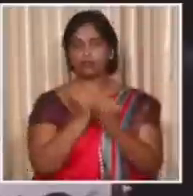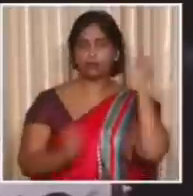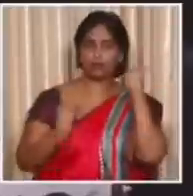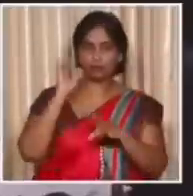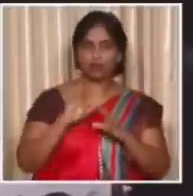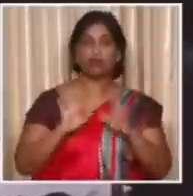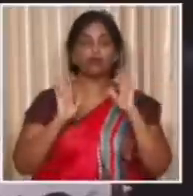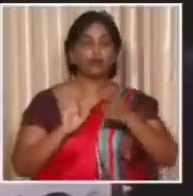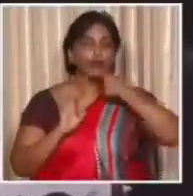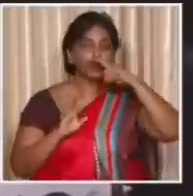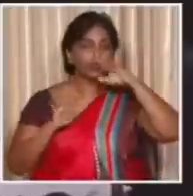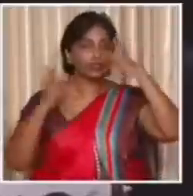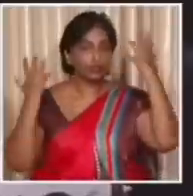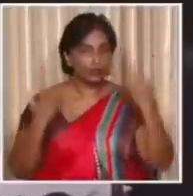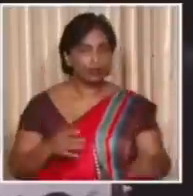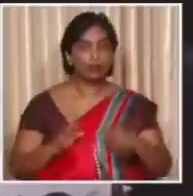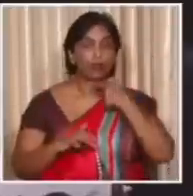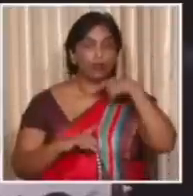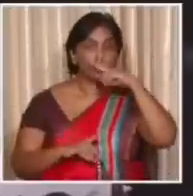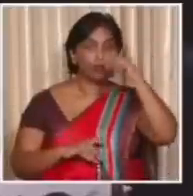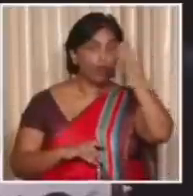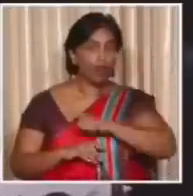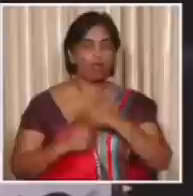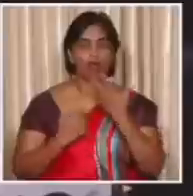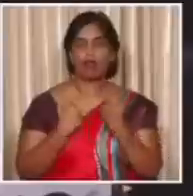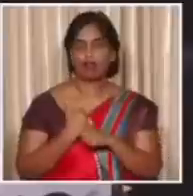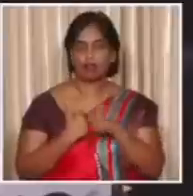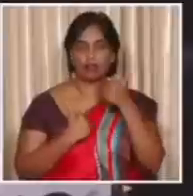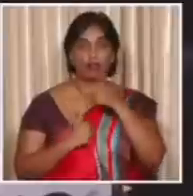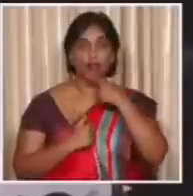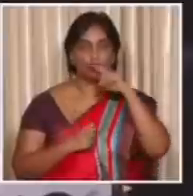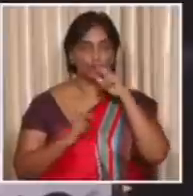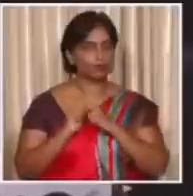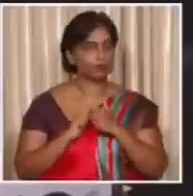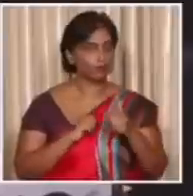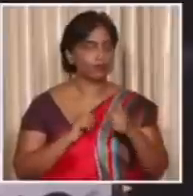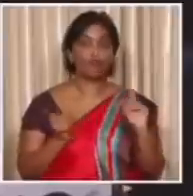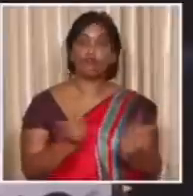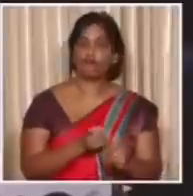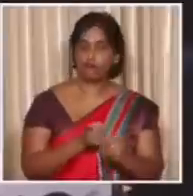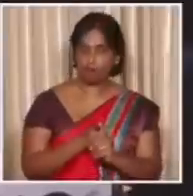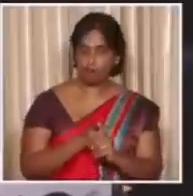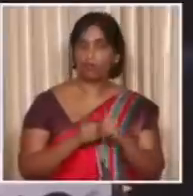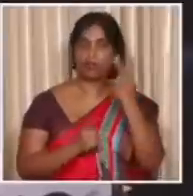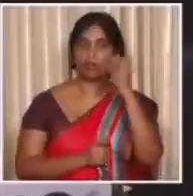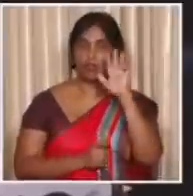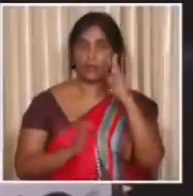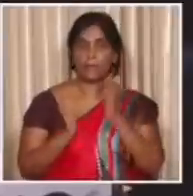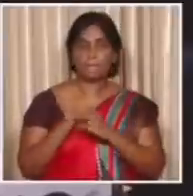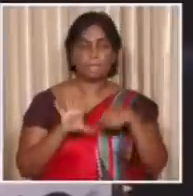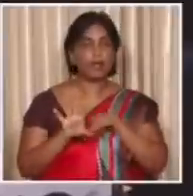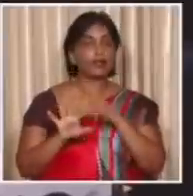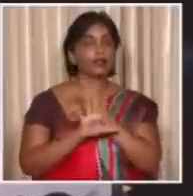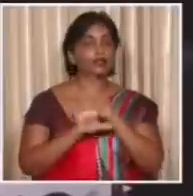ආවා. හැබැයි සුනාමි ඉවර වෙනකොට සුනාමි හොරෙක් බිහි වුණා. ඔන්න සුනාමිය ප්‍රතිඵල. ඊළඟ යුද්ධය තිබුණා. 2009 මේ මාසේ 19